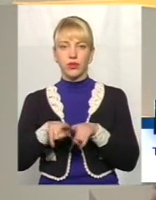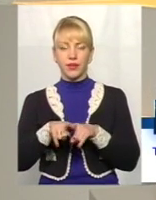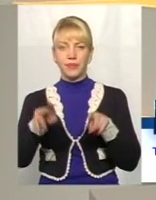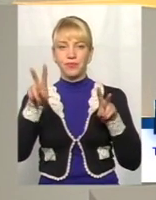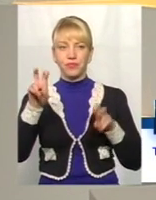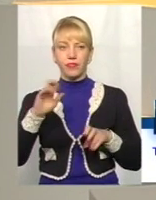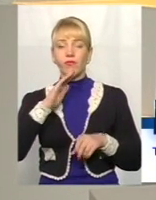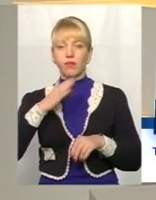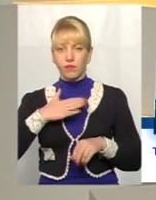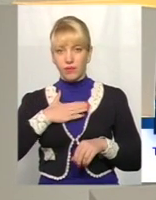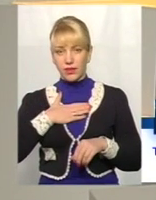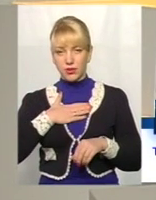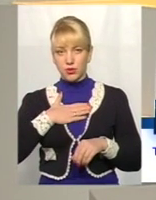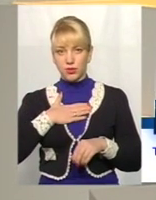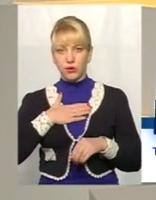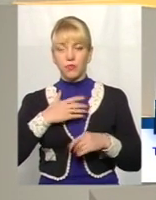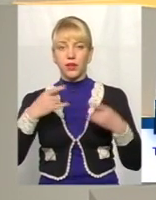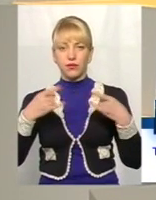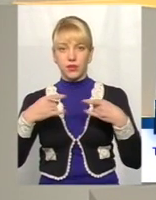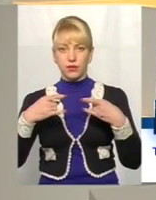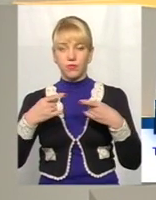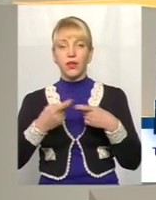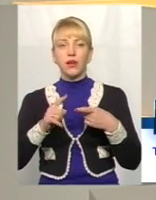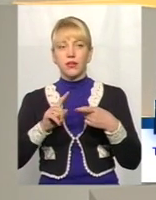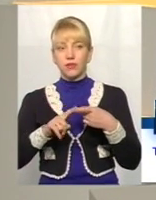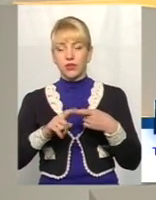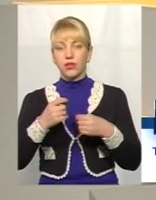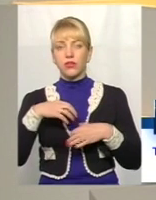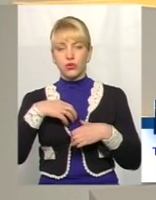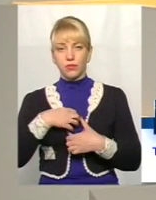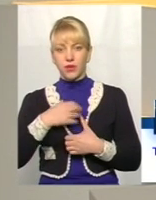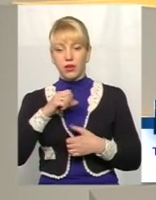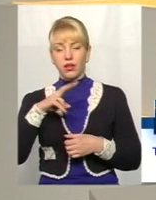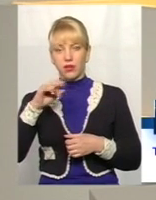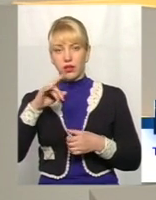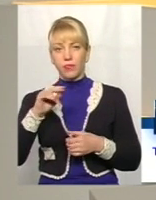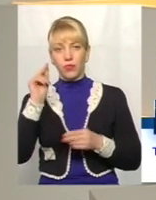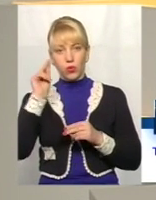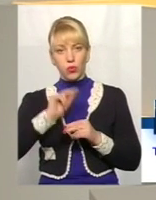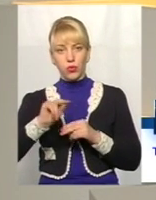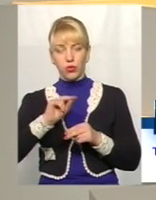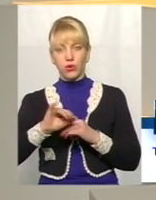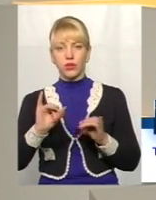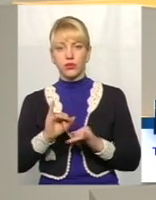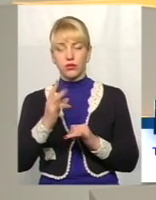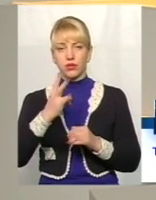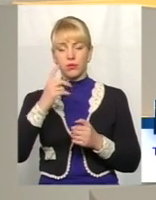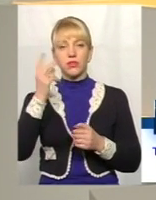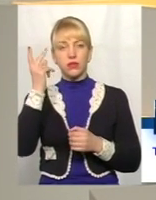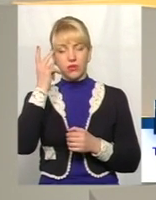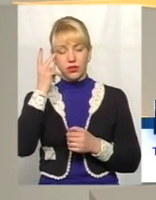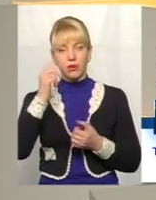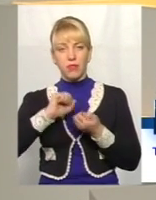тема сьогодні нашого ефіру. Вона дещо сумна, але уроки історії завжди треба засвоювати